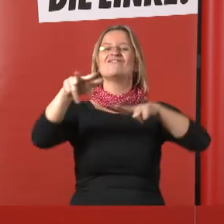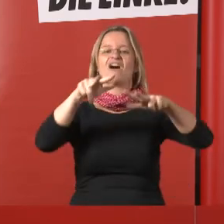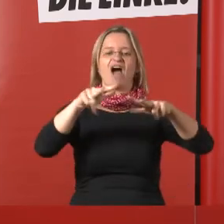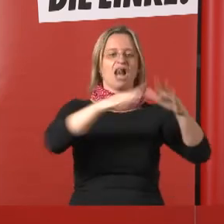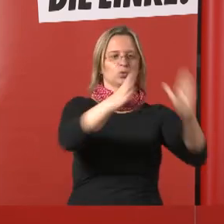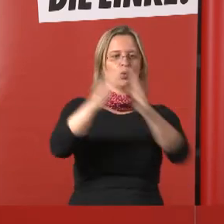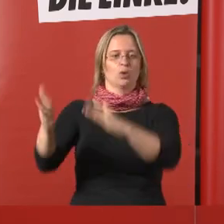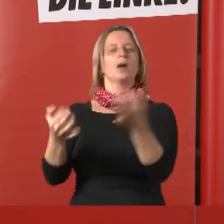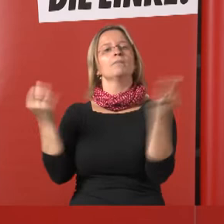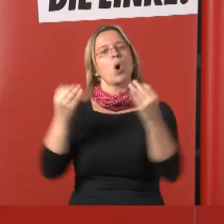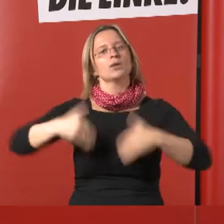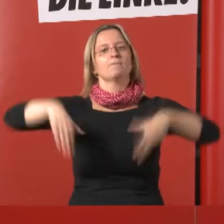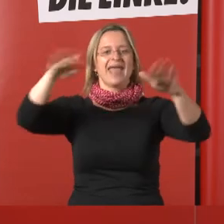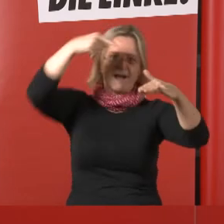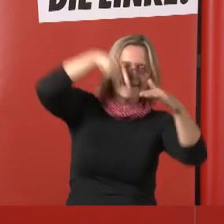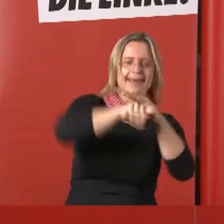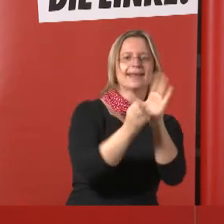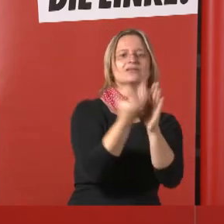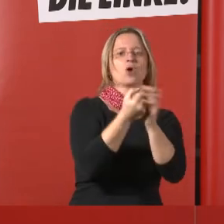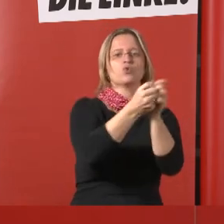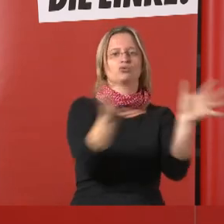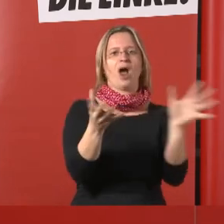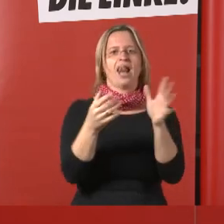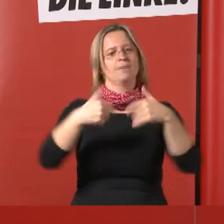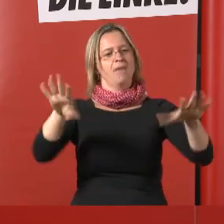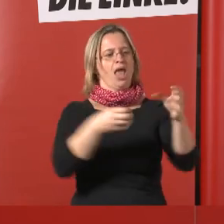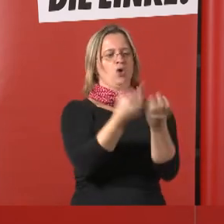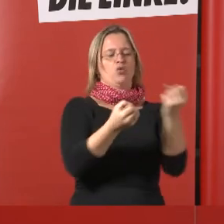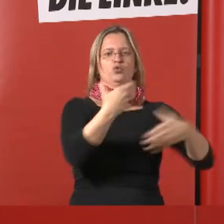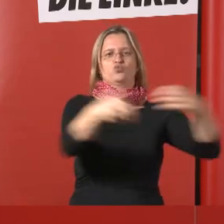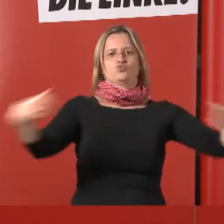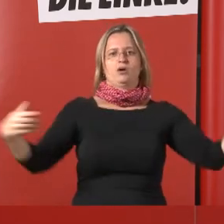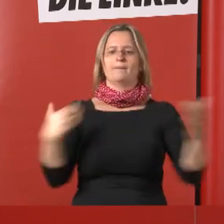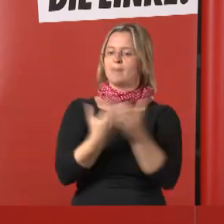braucht eine interkulturellen Öffnung der Verwaltungsapparate.